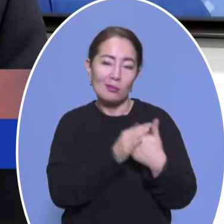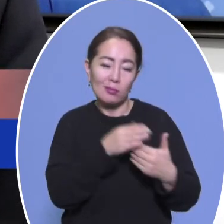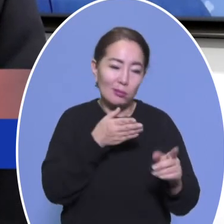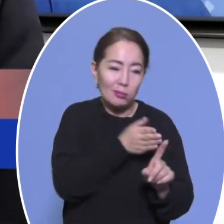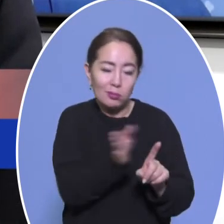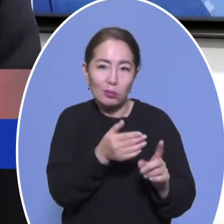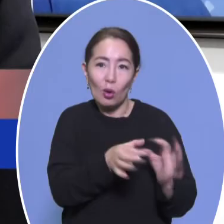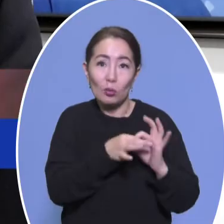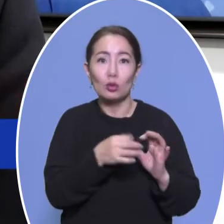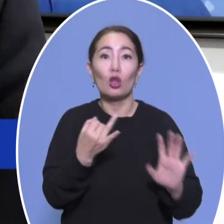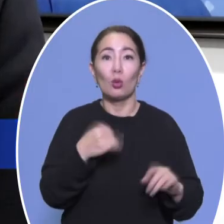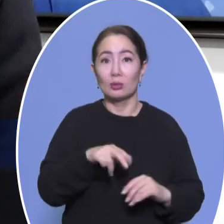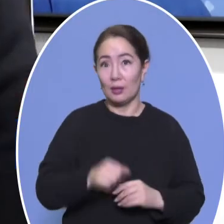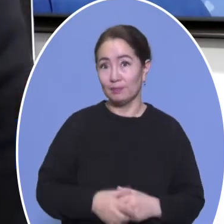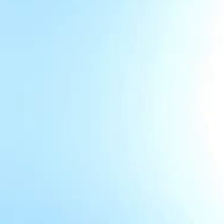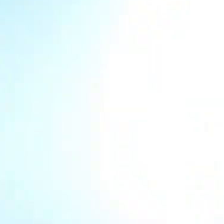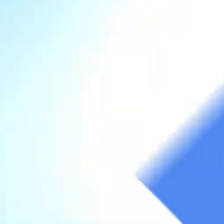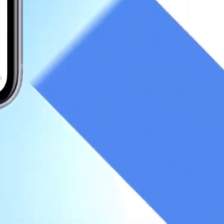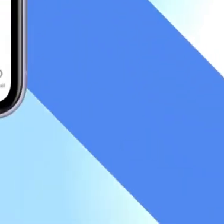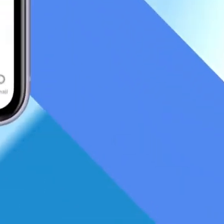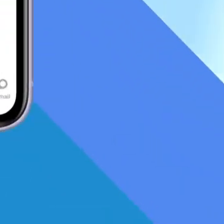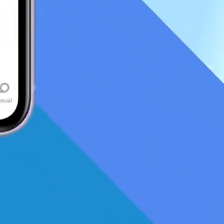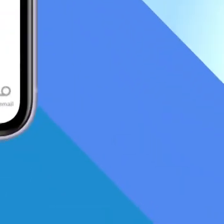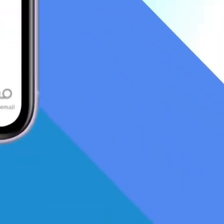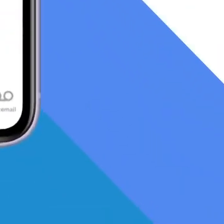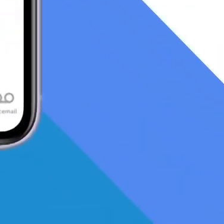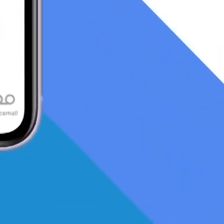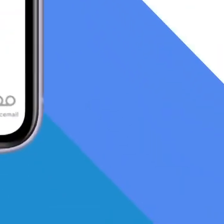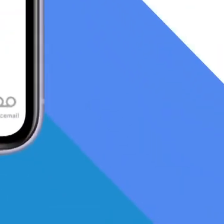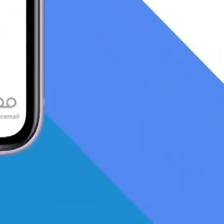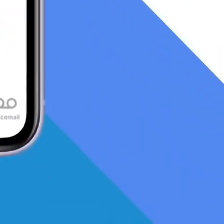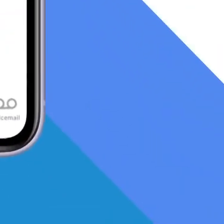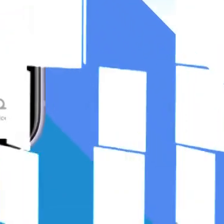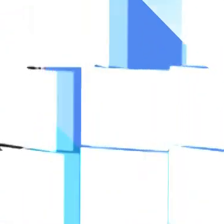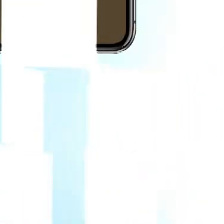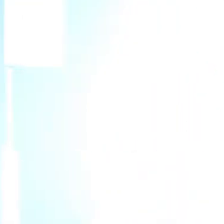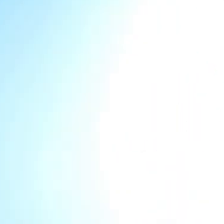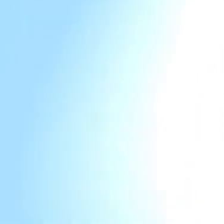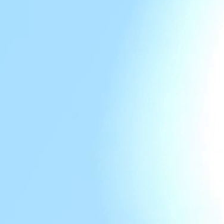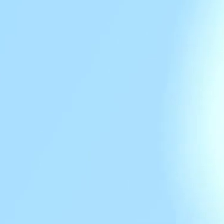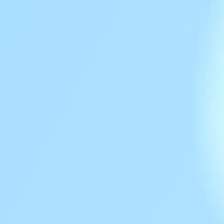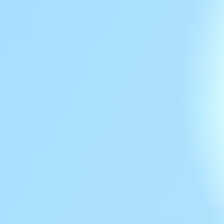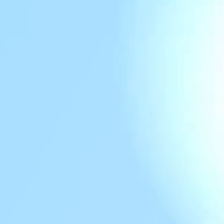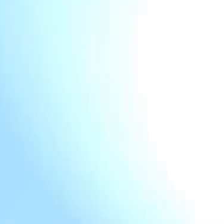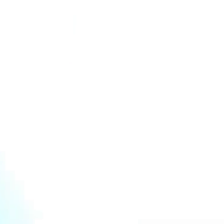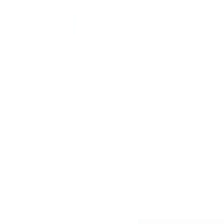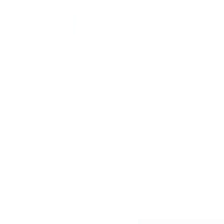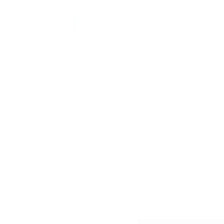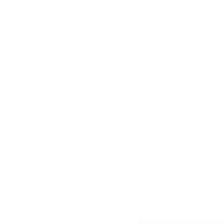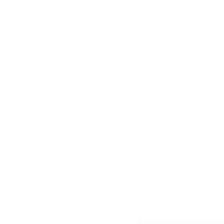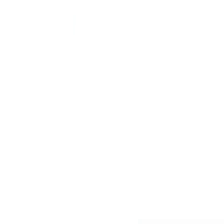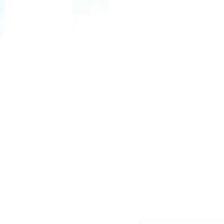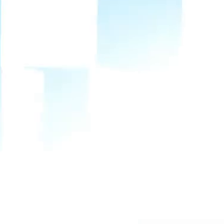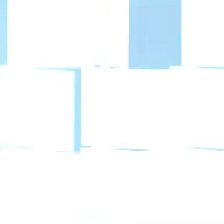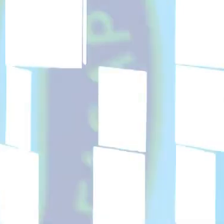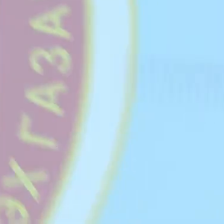удаагийн хахуул зүйл сүлэл илрүүлэн шалгаж. Гомдол мэдээлэл хүлэн автас 110. Нууцыг